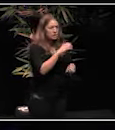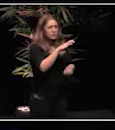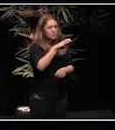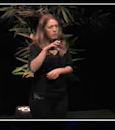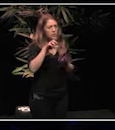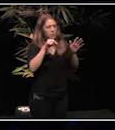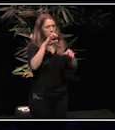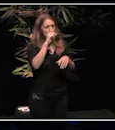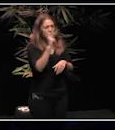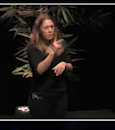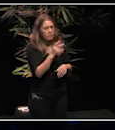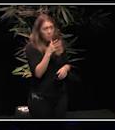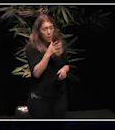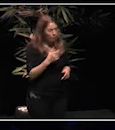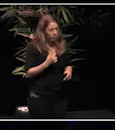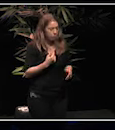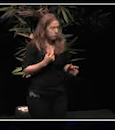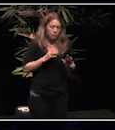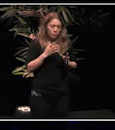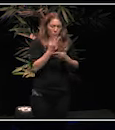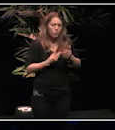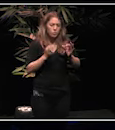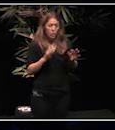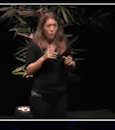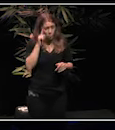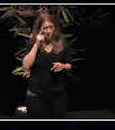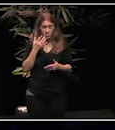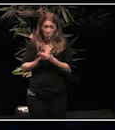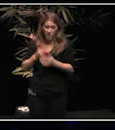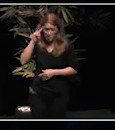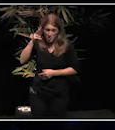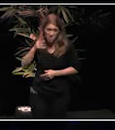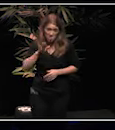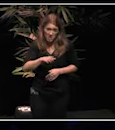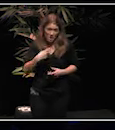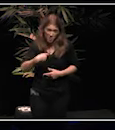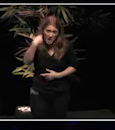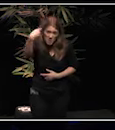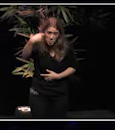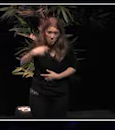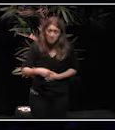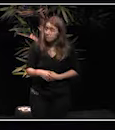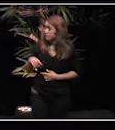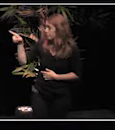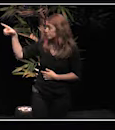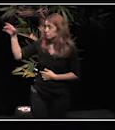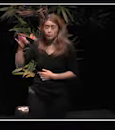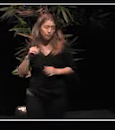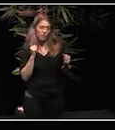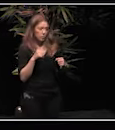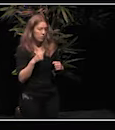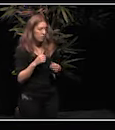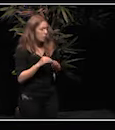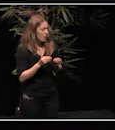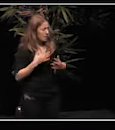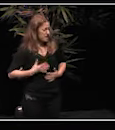les habitudes. Comme moi, c'est ma réponse. Oui, moi je suis assez d'accord avec ça. Donc si ce n'est pas physiologique, c'est effectivement on va